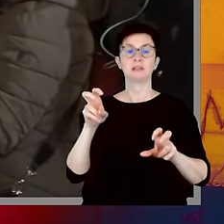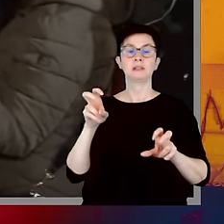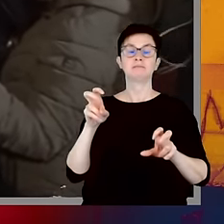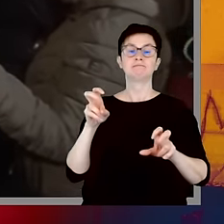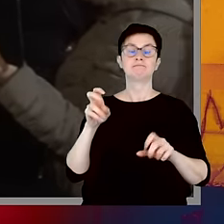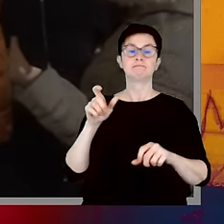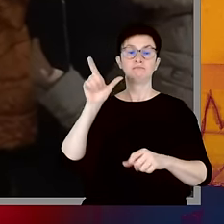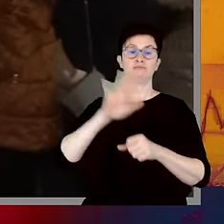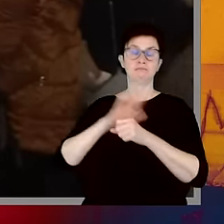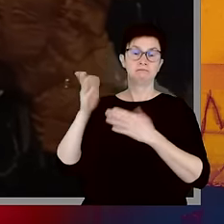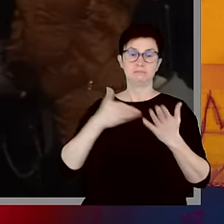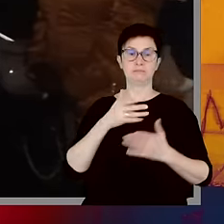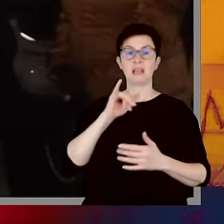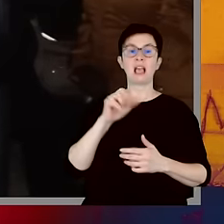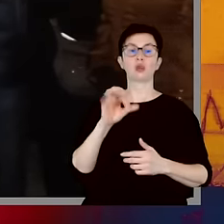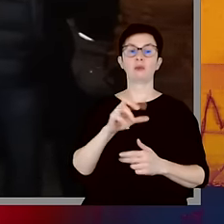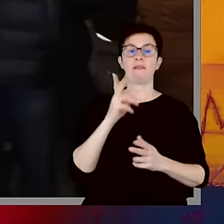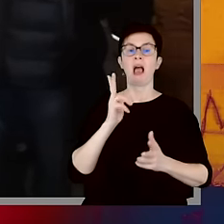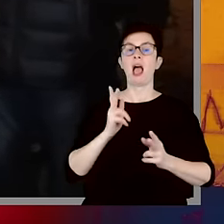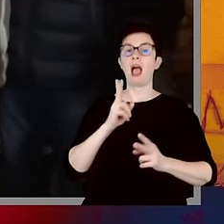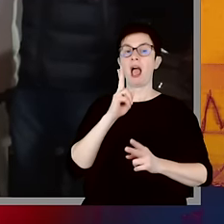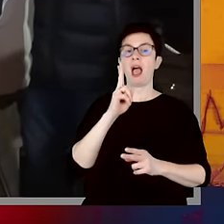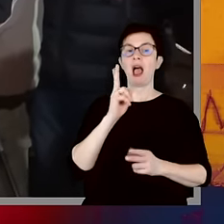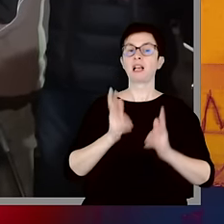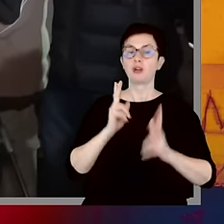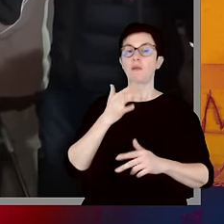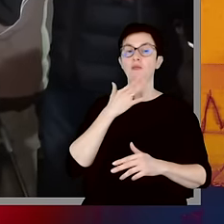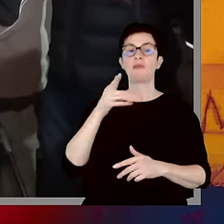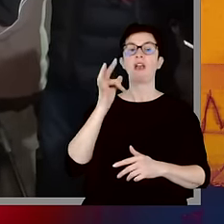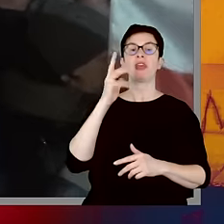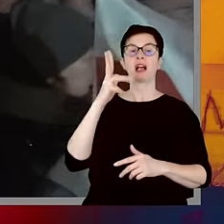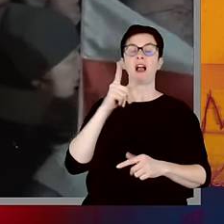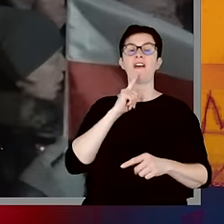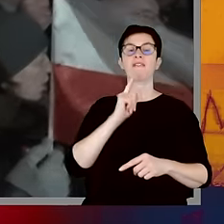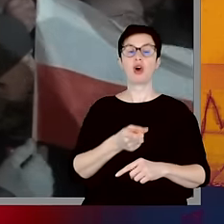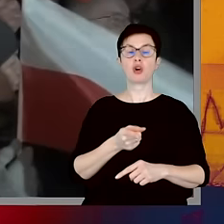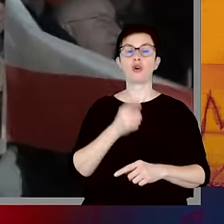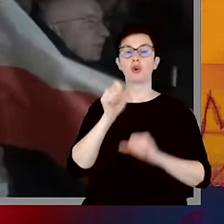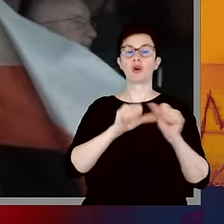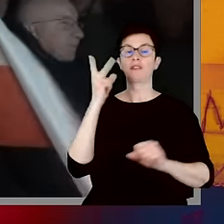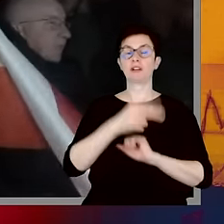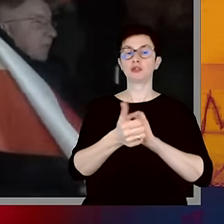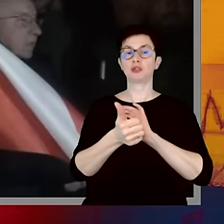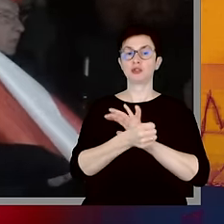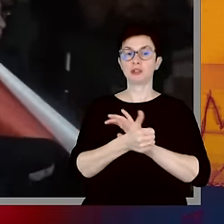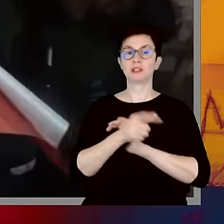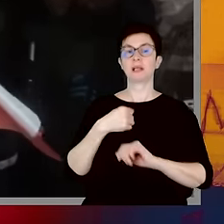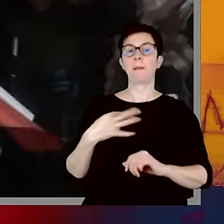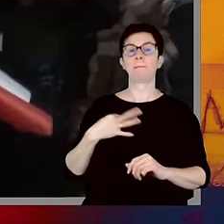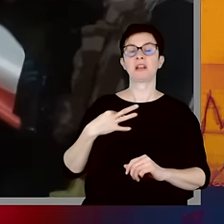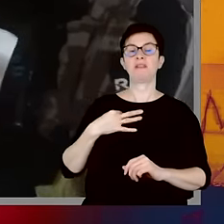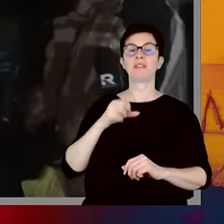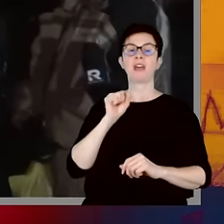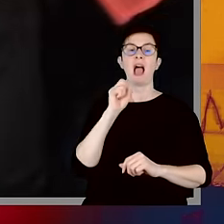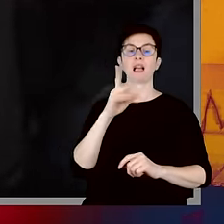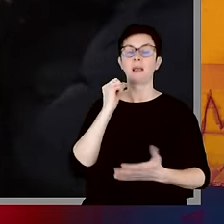pana Jarosława Kaczyńskiego, który nazwał wyroki Trybunału Konstytucyjnego w 2016 roku prywatnymi aktami prawnymi, których